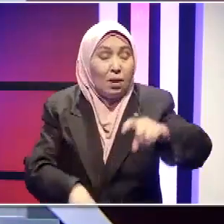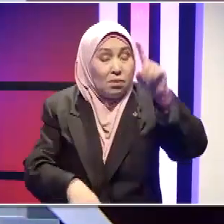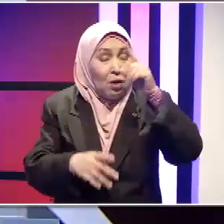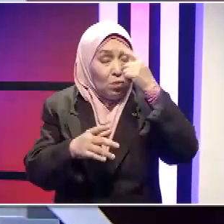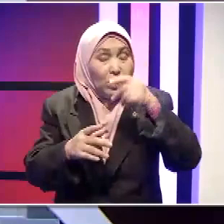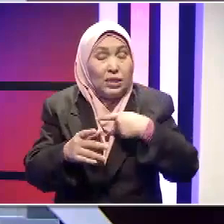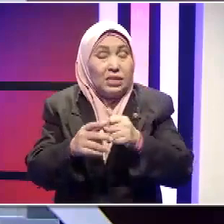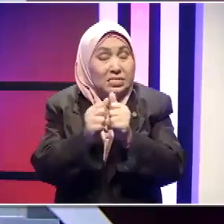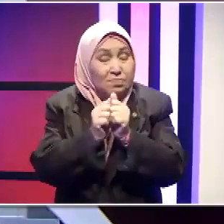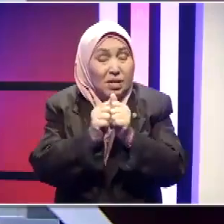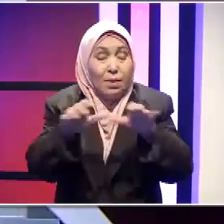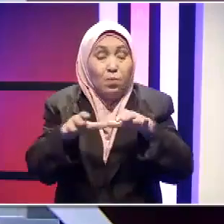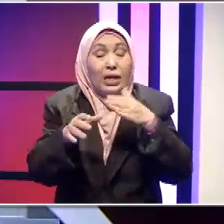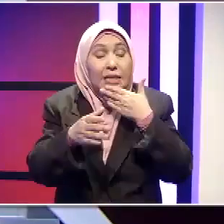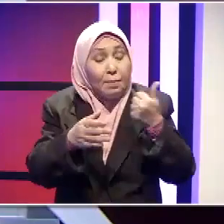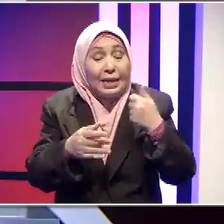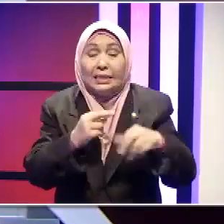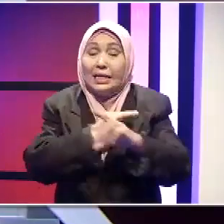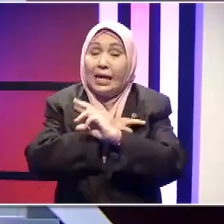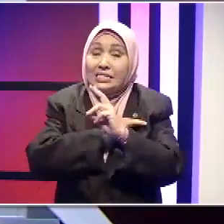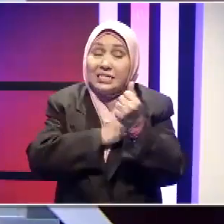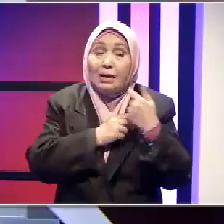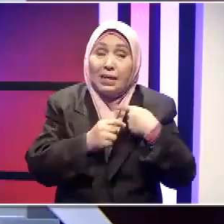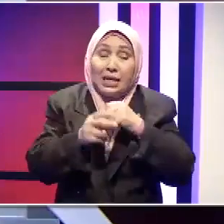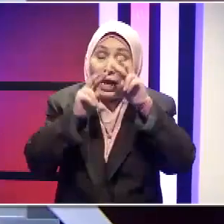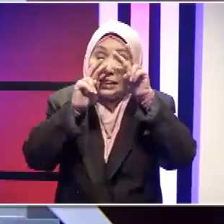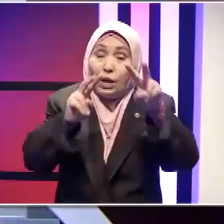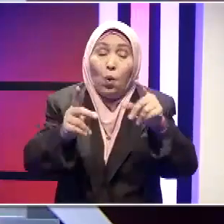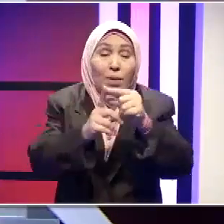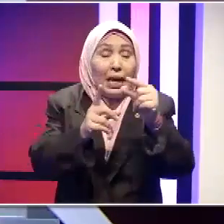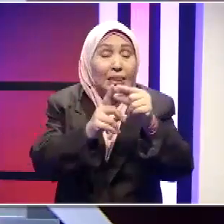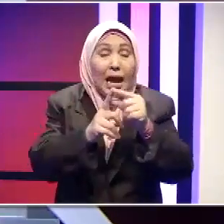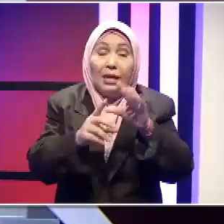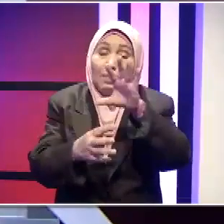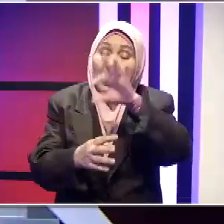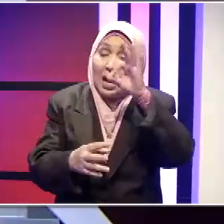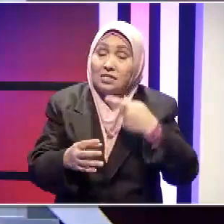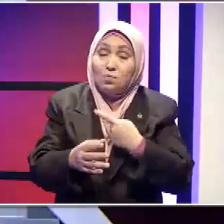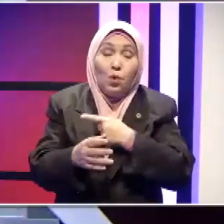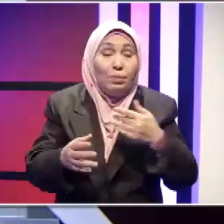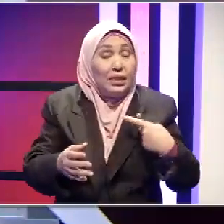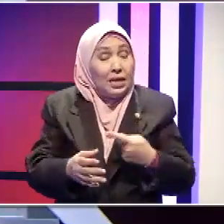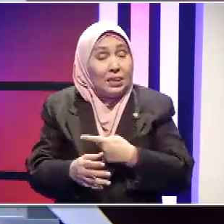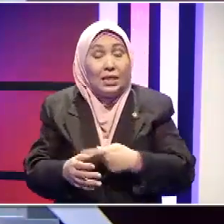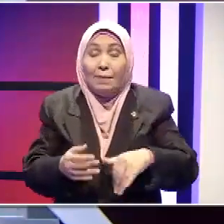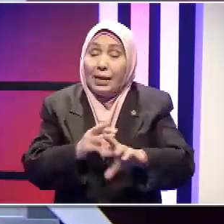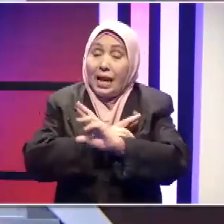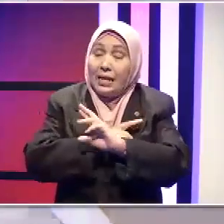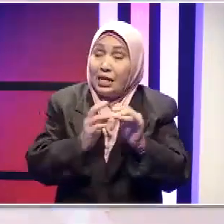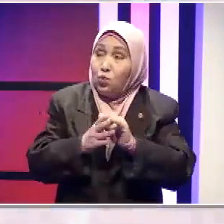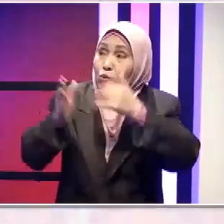sama-sama buat yang terbaik kita berhasil mental kita lihat dahulu perkataan pilihan sebelum kita mereka